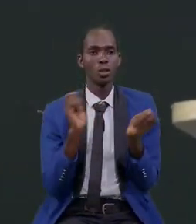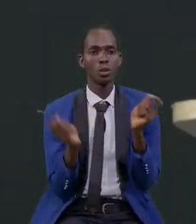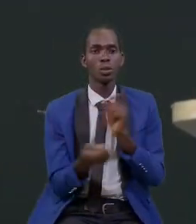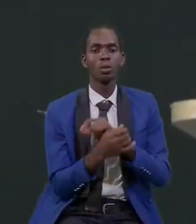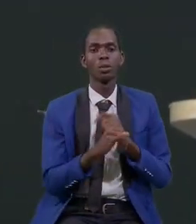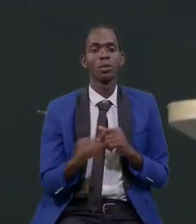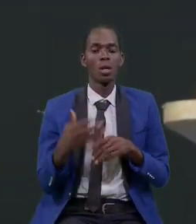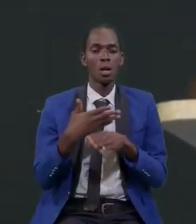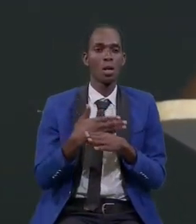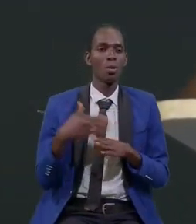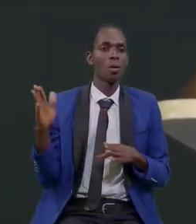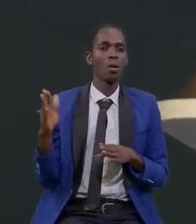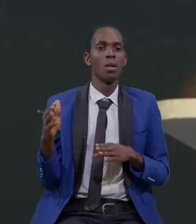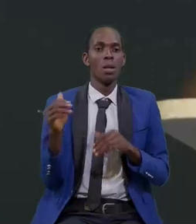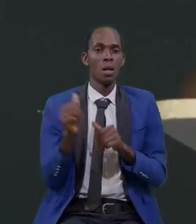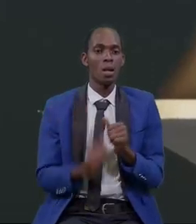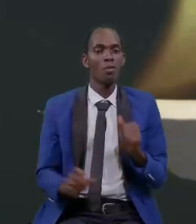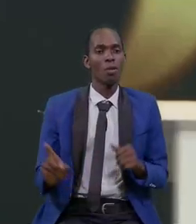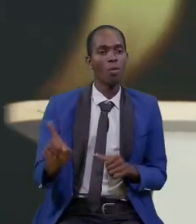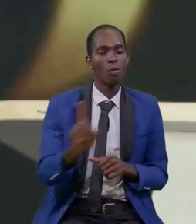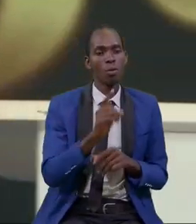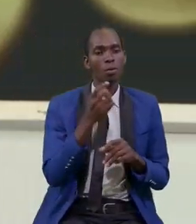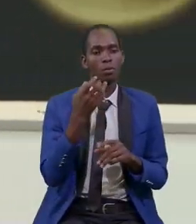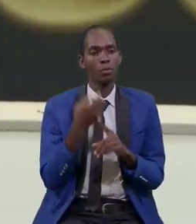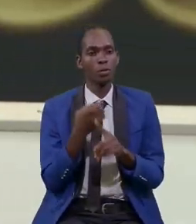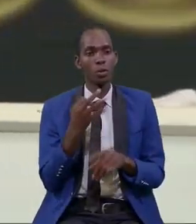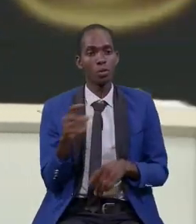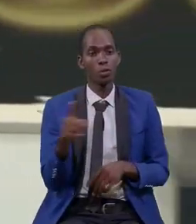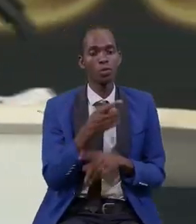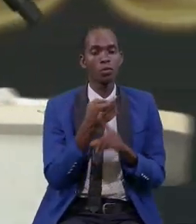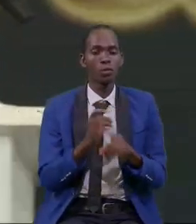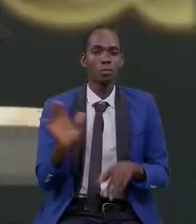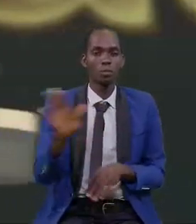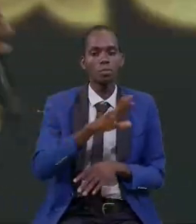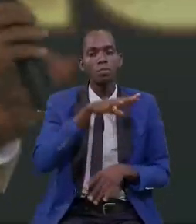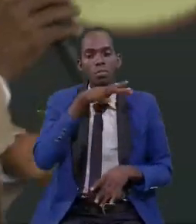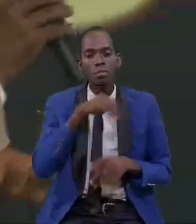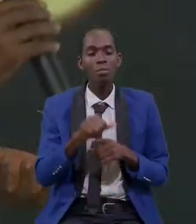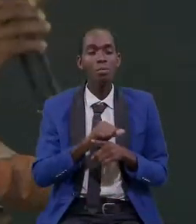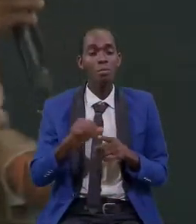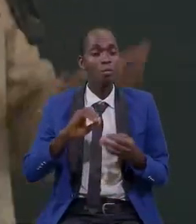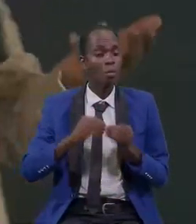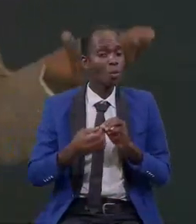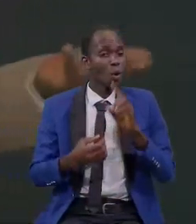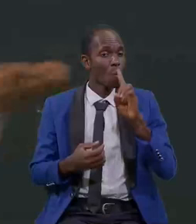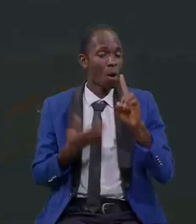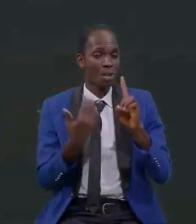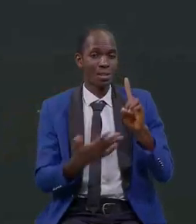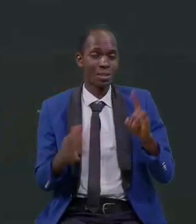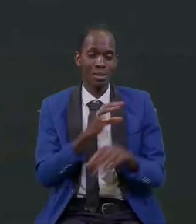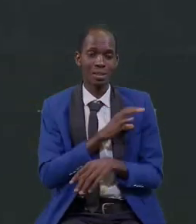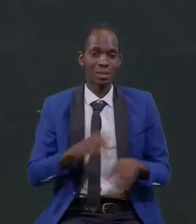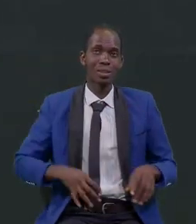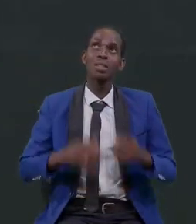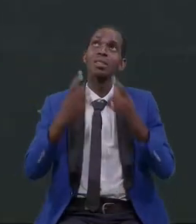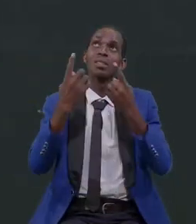en détournant chacun de vous de ses iniquités. La première chose que Christ est venu